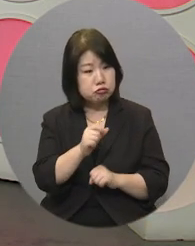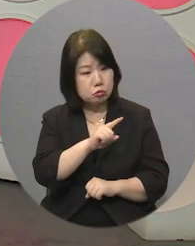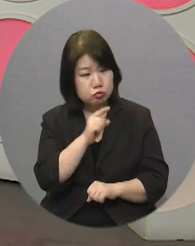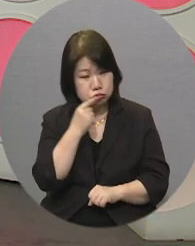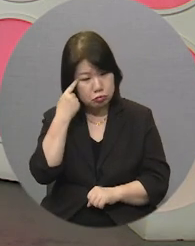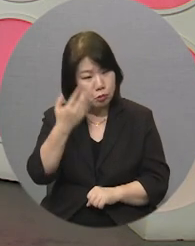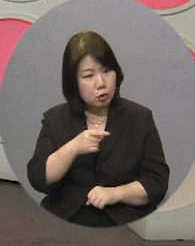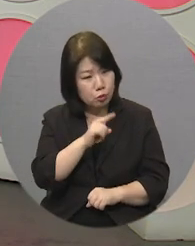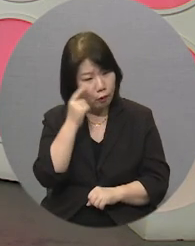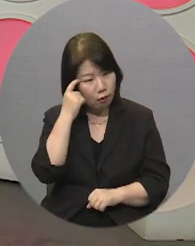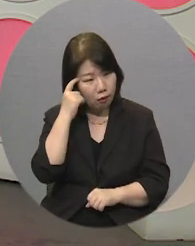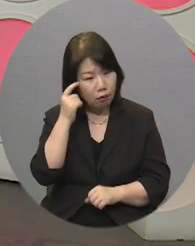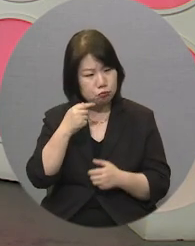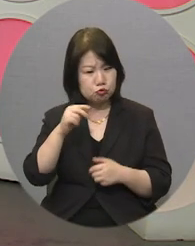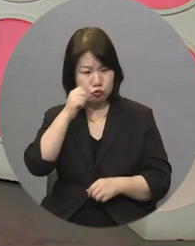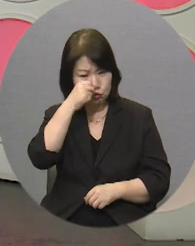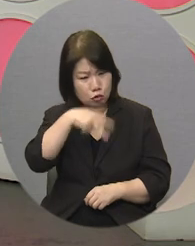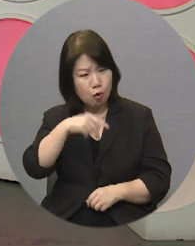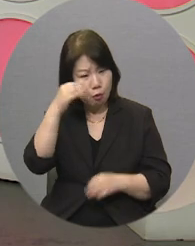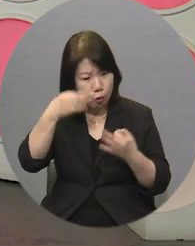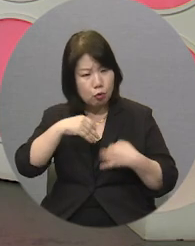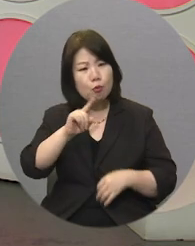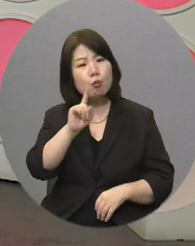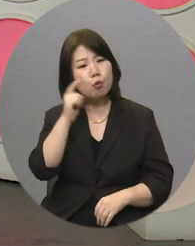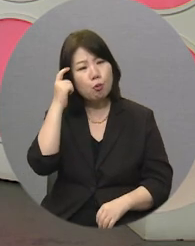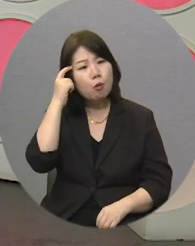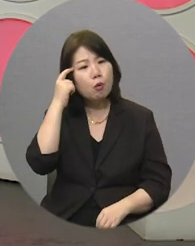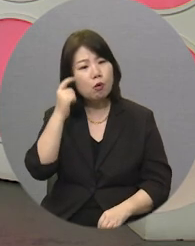뜬금없는 질문에 어리둥절했습니다.